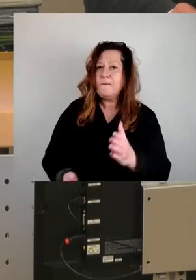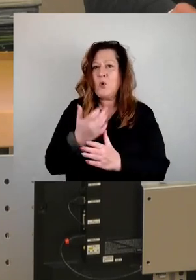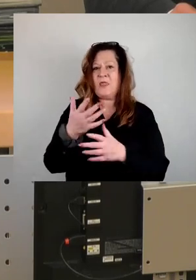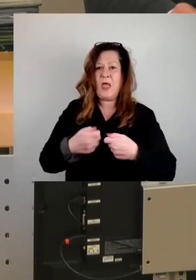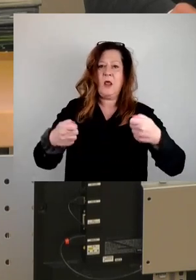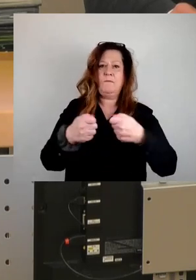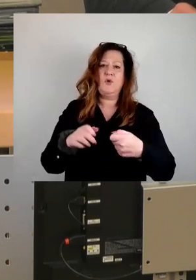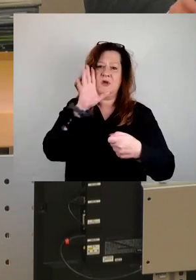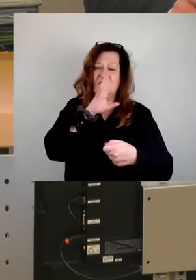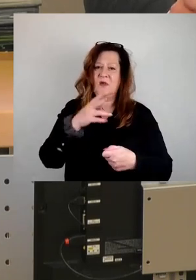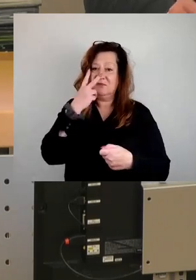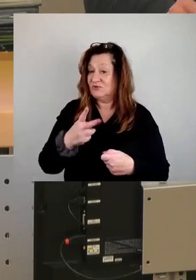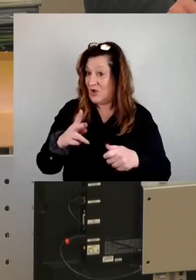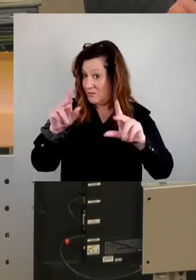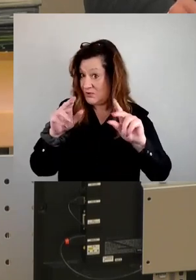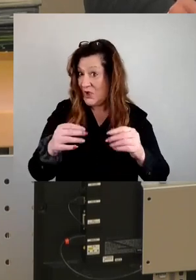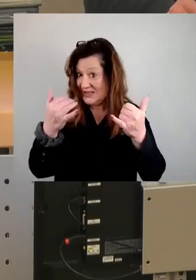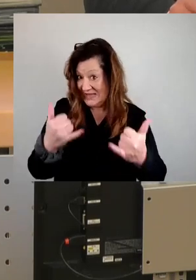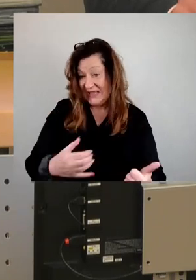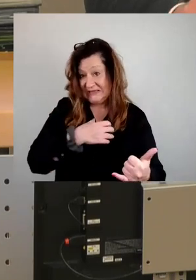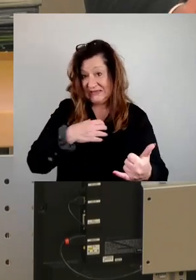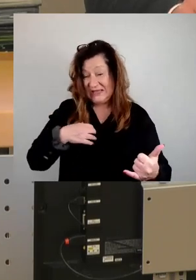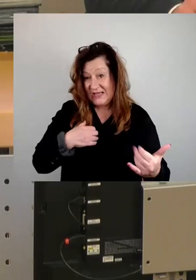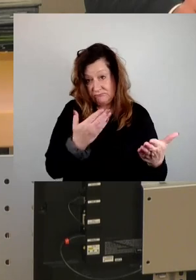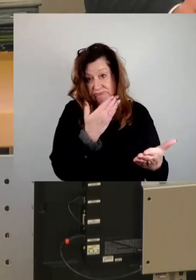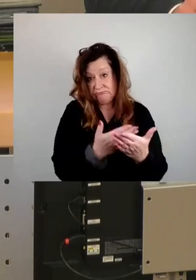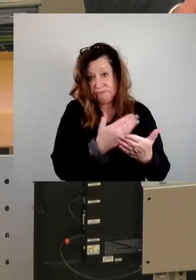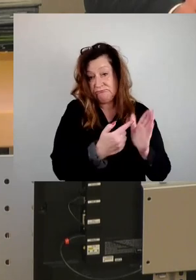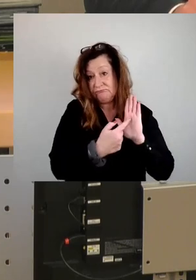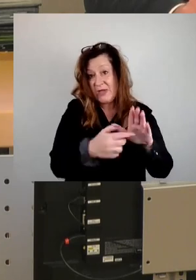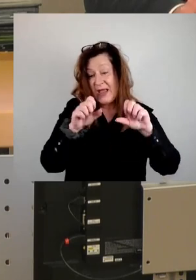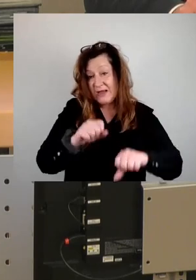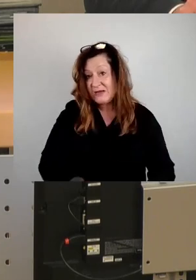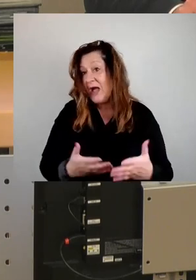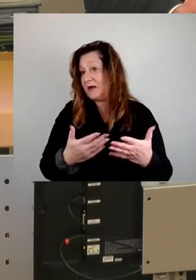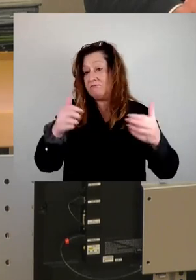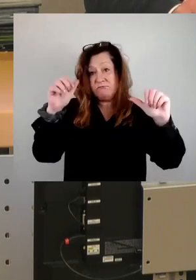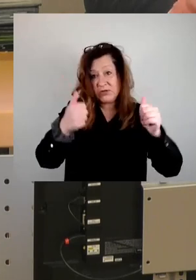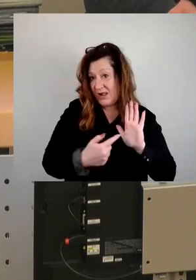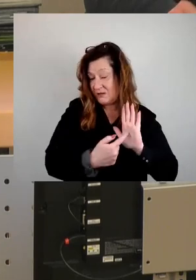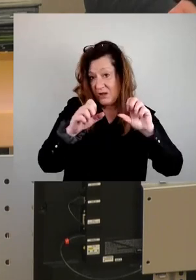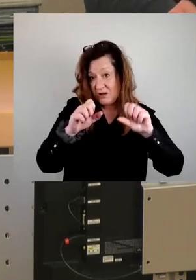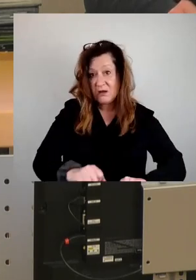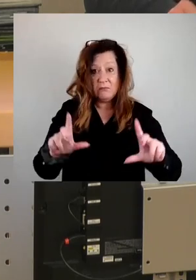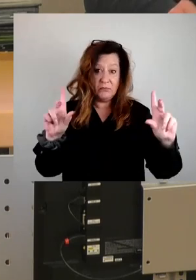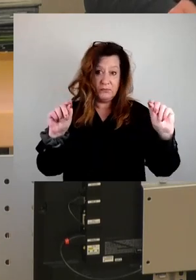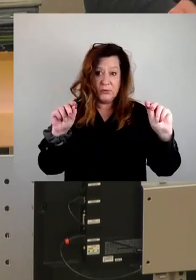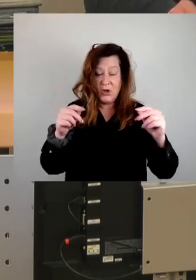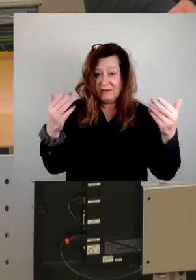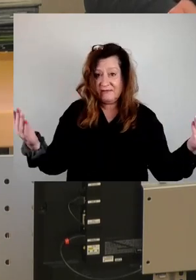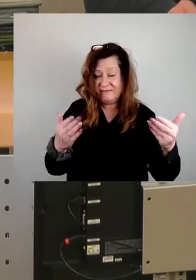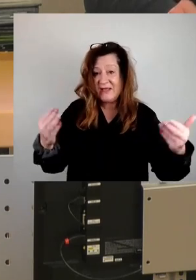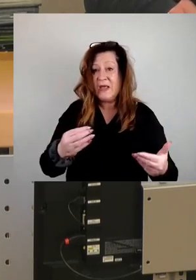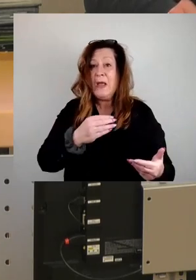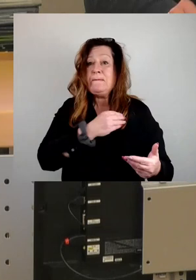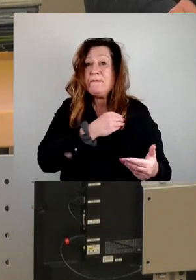Chance, das auch exemplarisch und innovativ und modellhaft vorzuführen. Und das bedeutet, wir müssen auch die privaten Eigentümerinnen